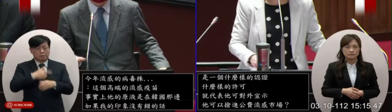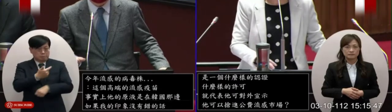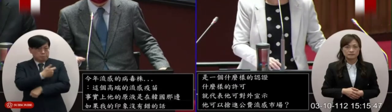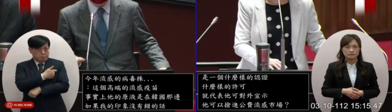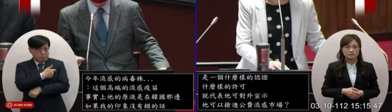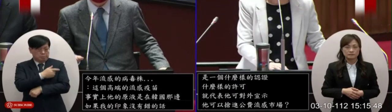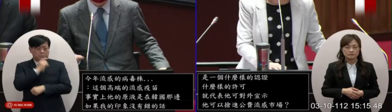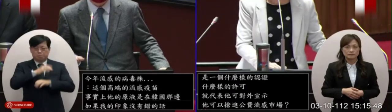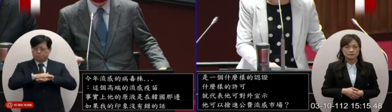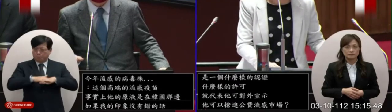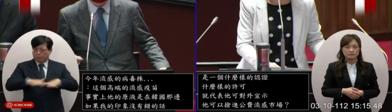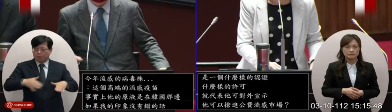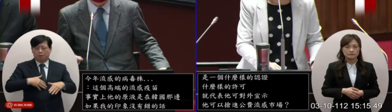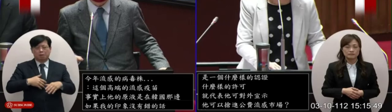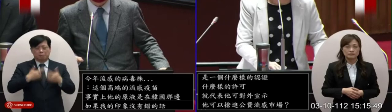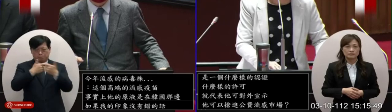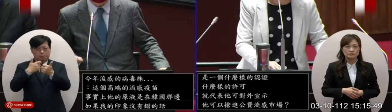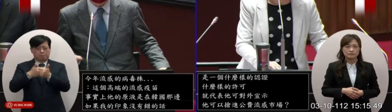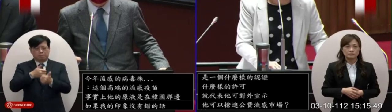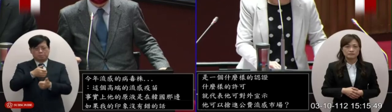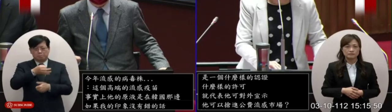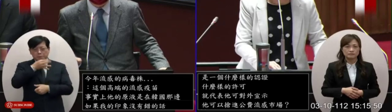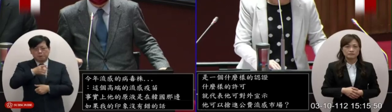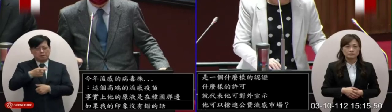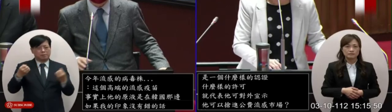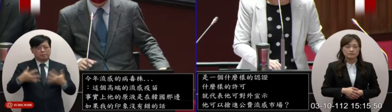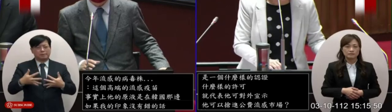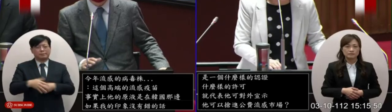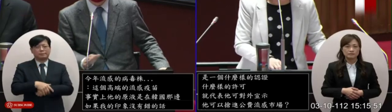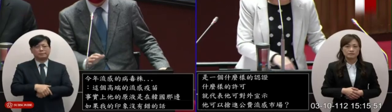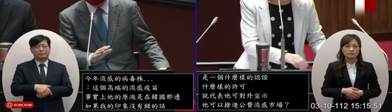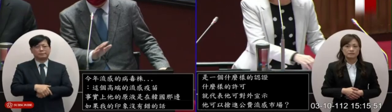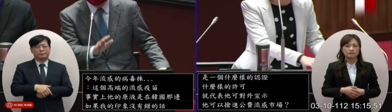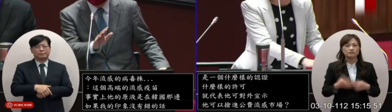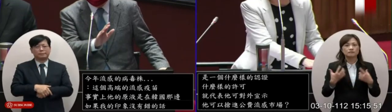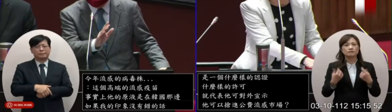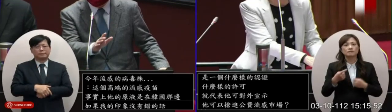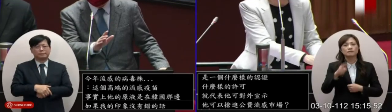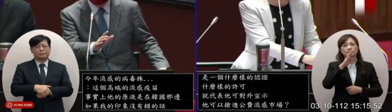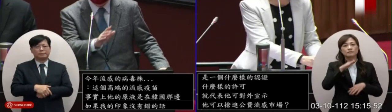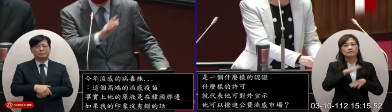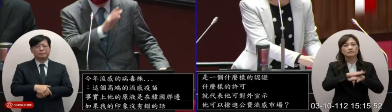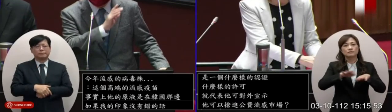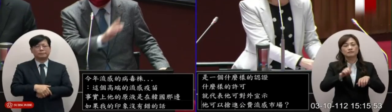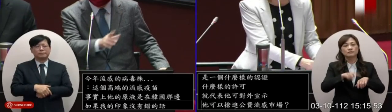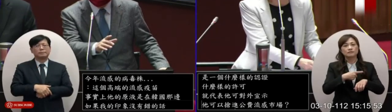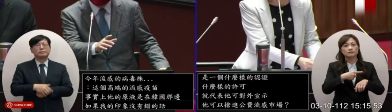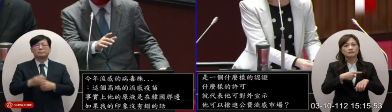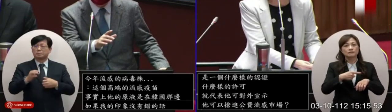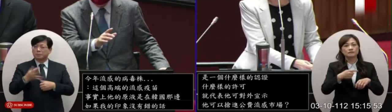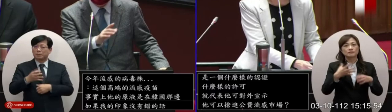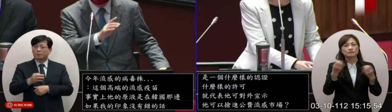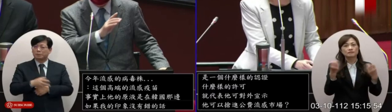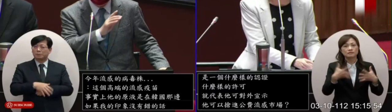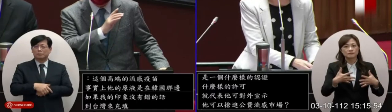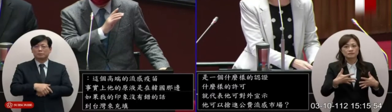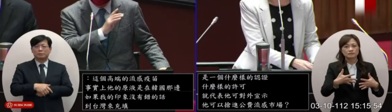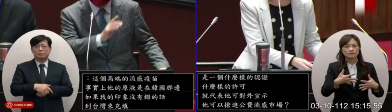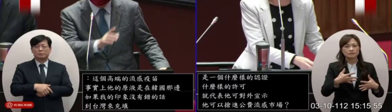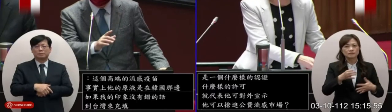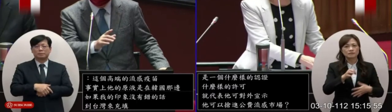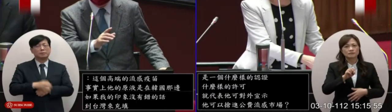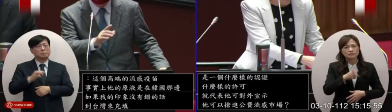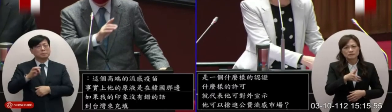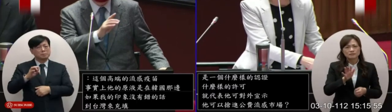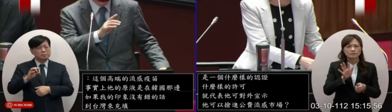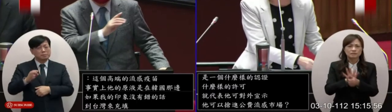苗那安全有效性这个部分是没有问题的。 哦，你又说他安全有效性没有问题， 因为 我们怎么这么爱帮高